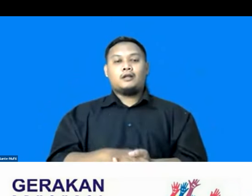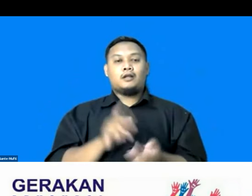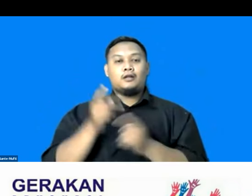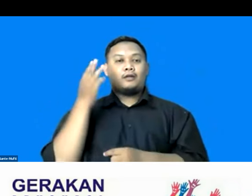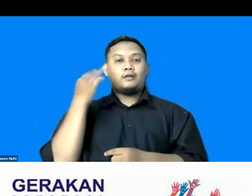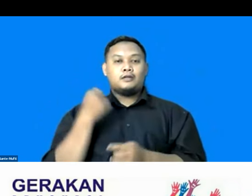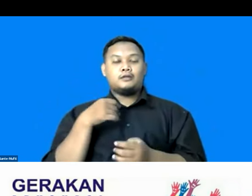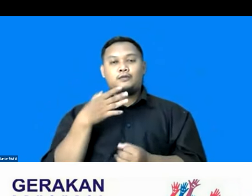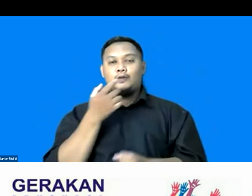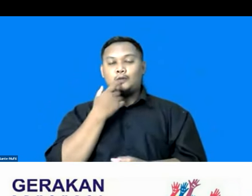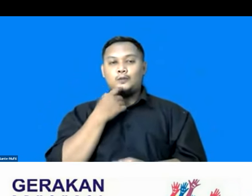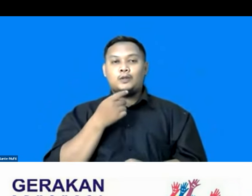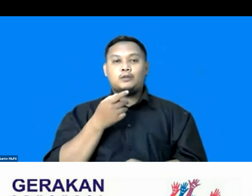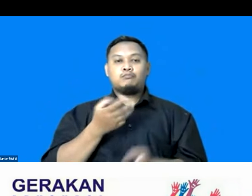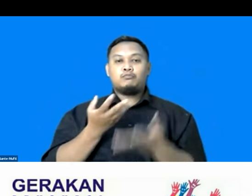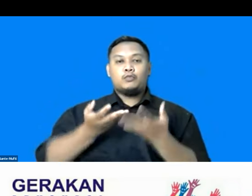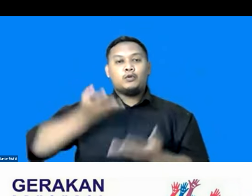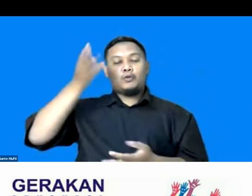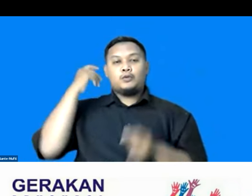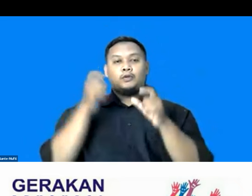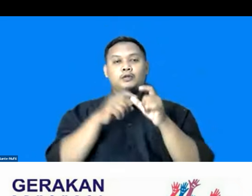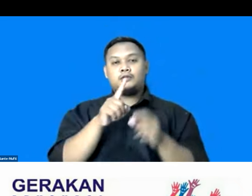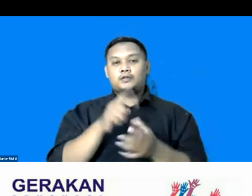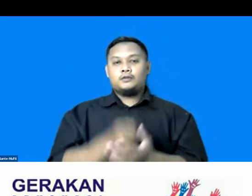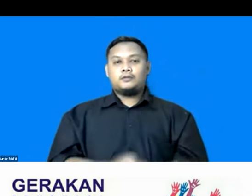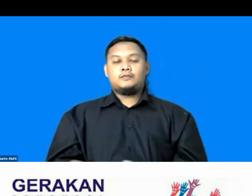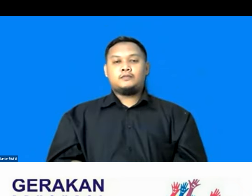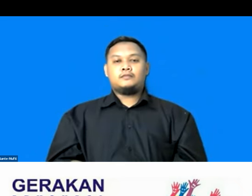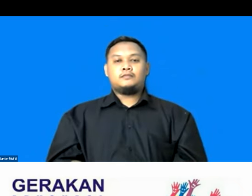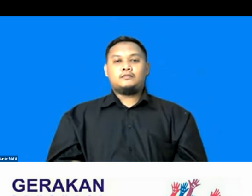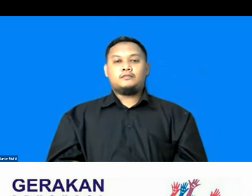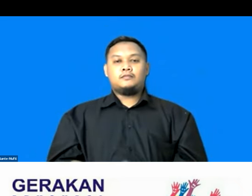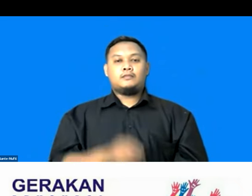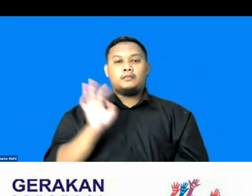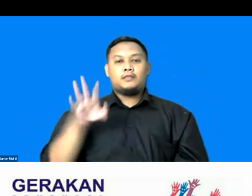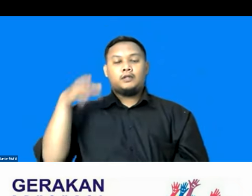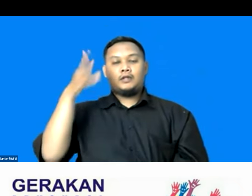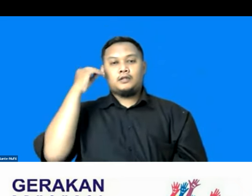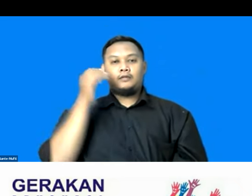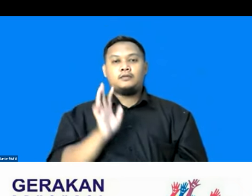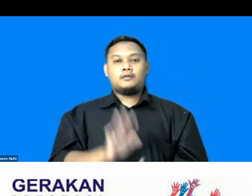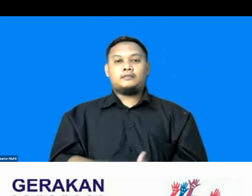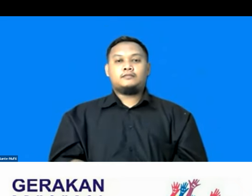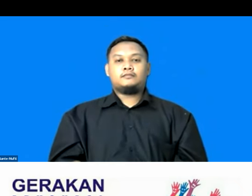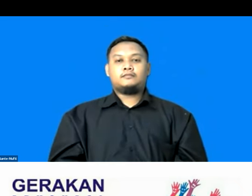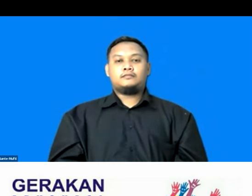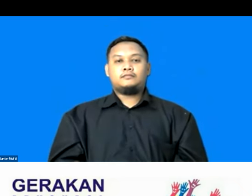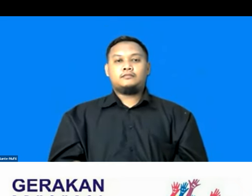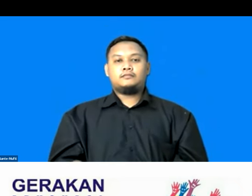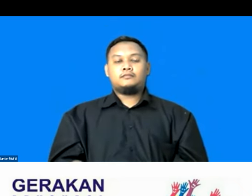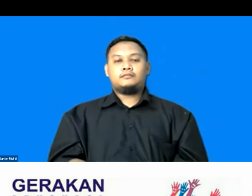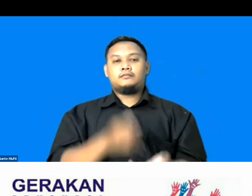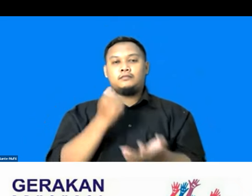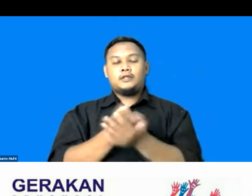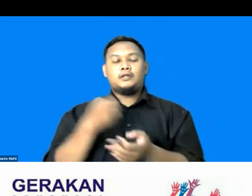ya. Sekali lagi dulu pernah di S1 ya. Mungkin pernah tahu inklusif juga. Iya, tentu